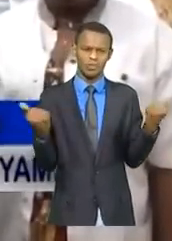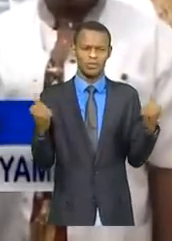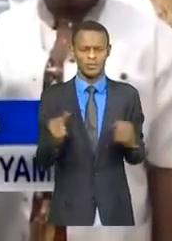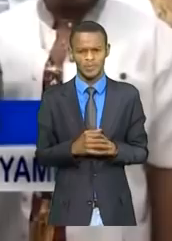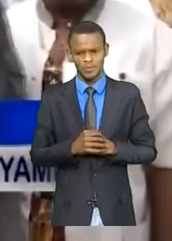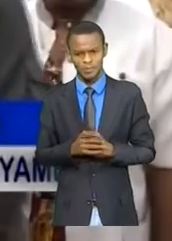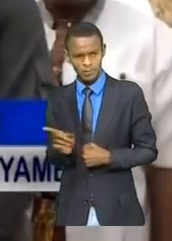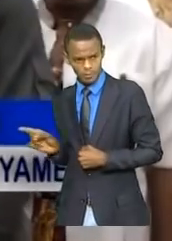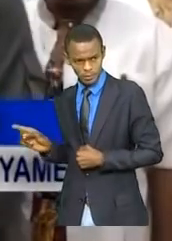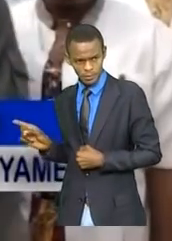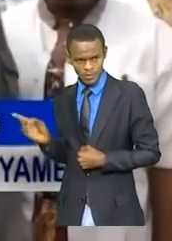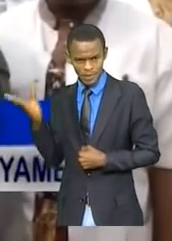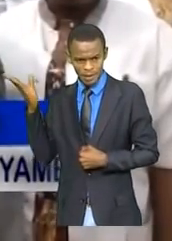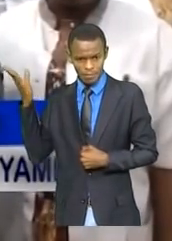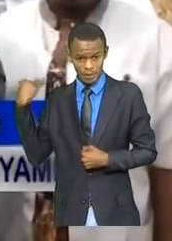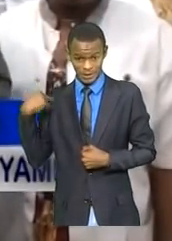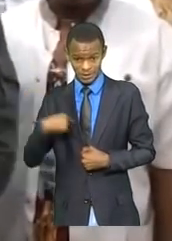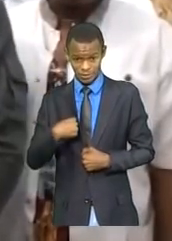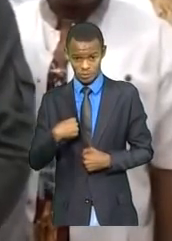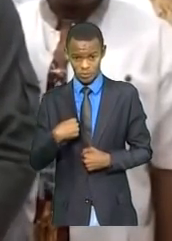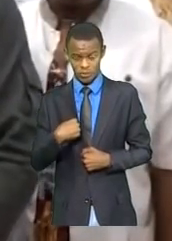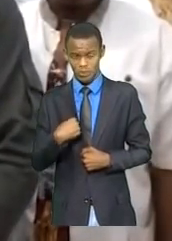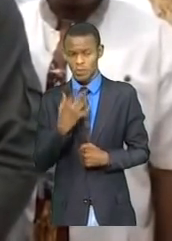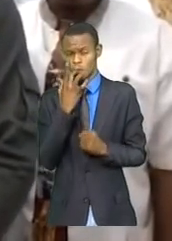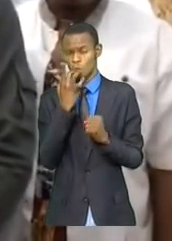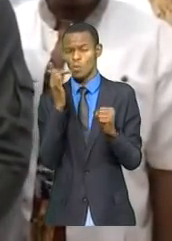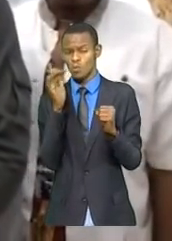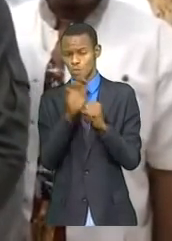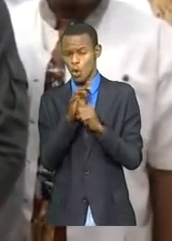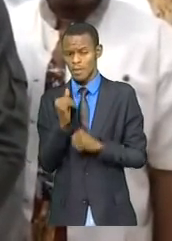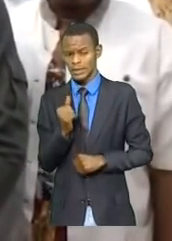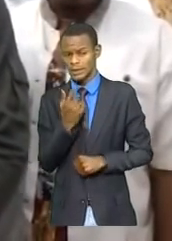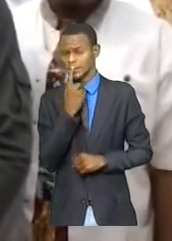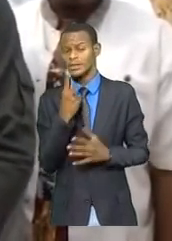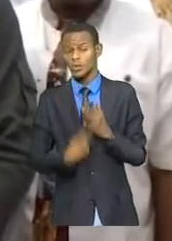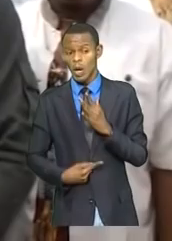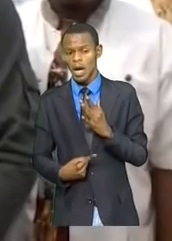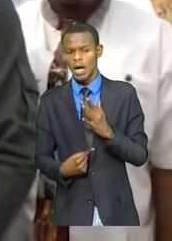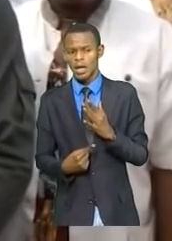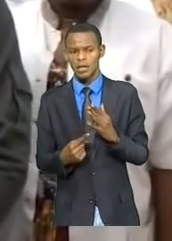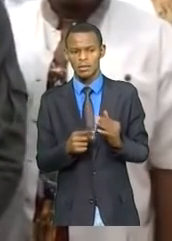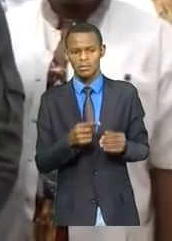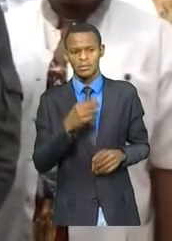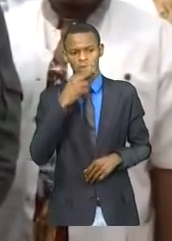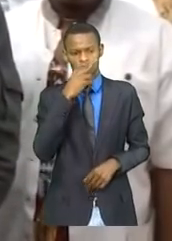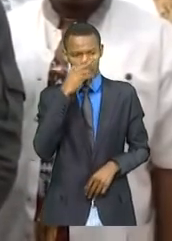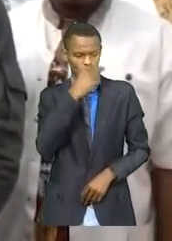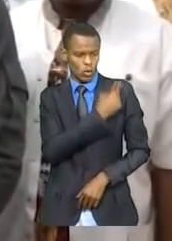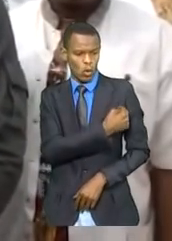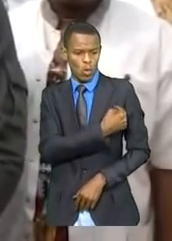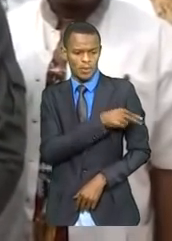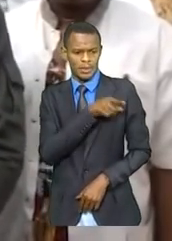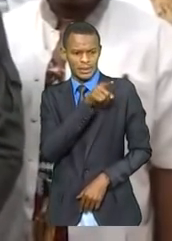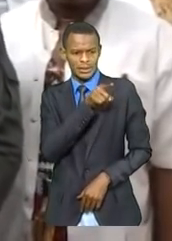j'avais donnée, que j'allais appuyer l'hôpital de Bossoubé